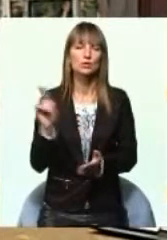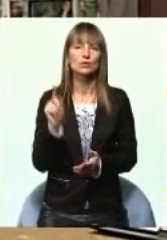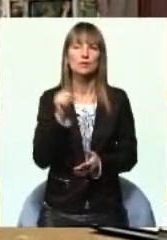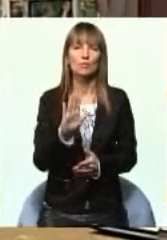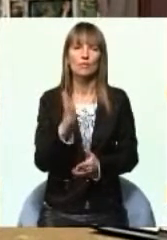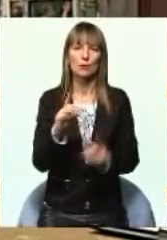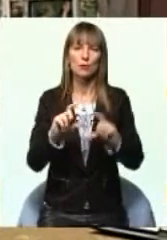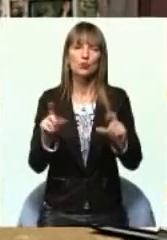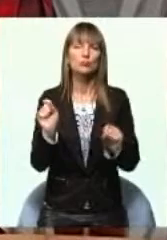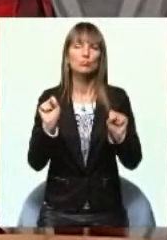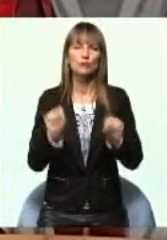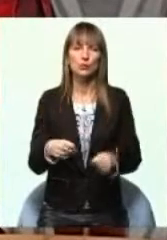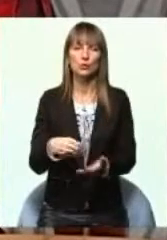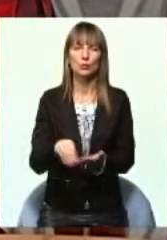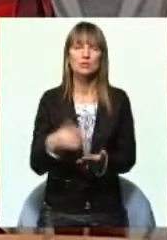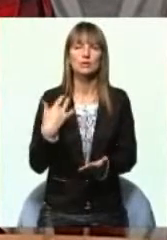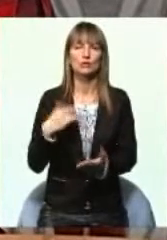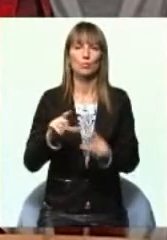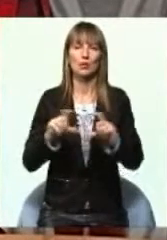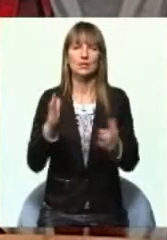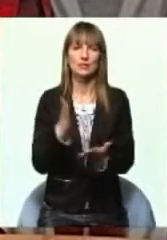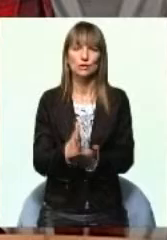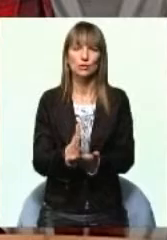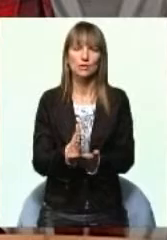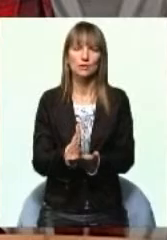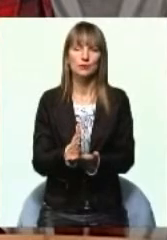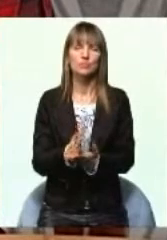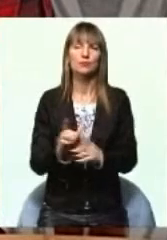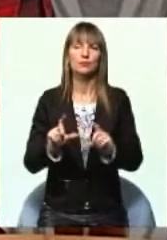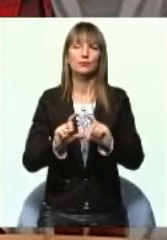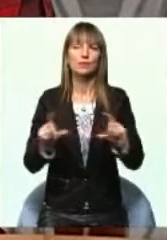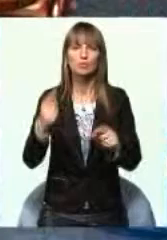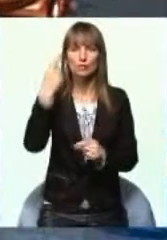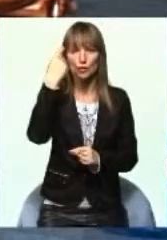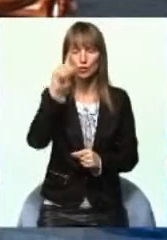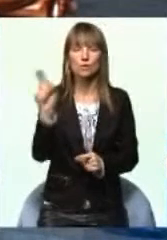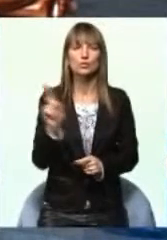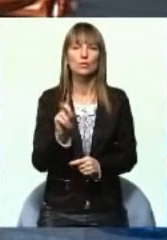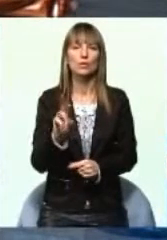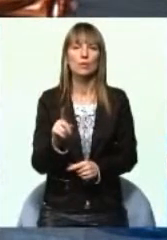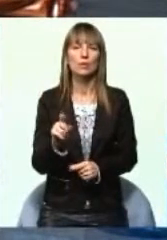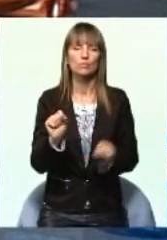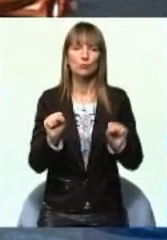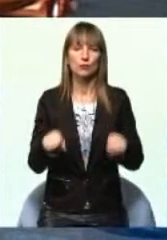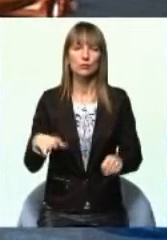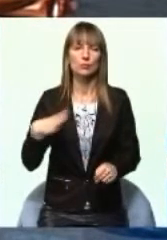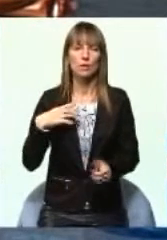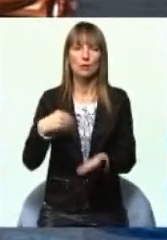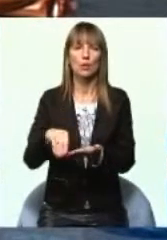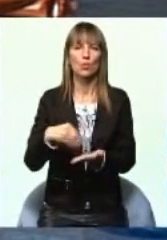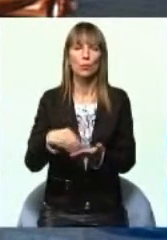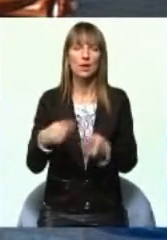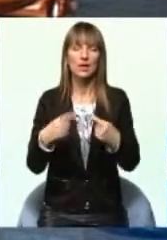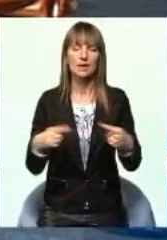в магазинах ще можна придбати і взагалі для чого магазини створили? Магазини придумали, щоб можна було покупати